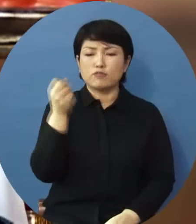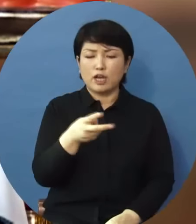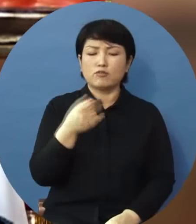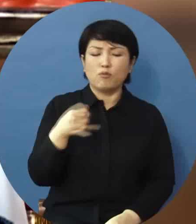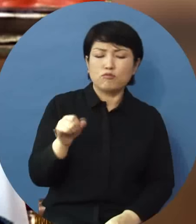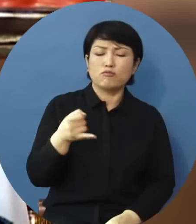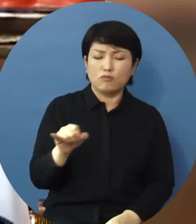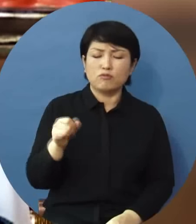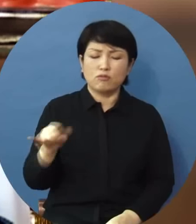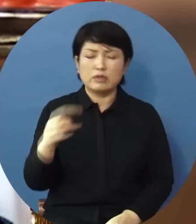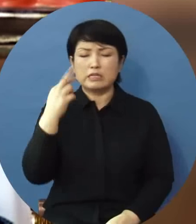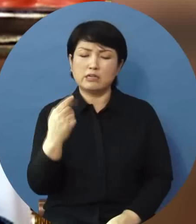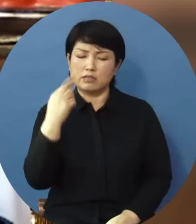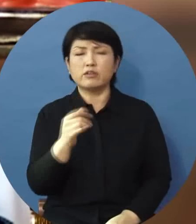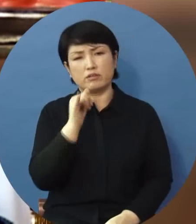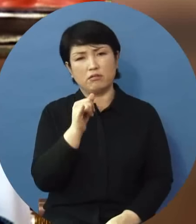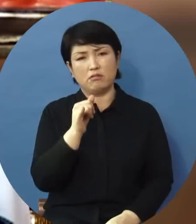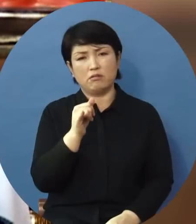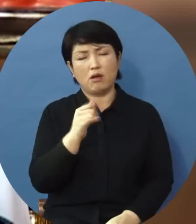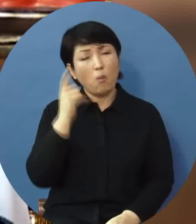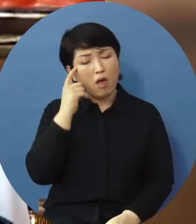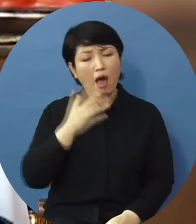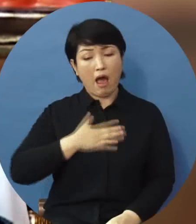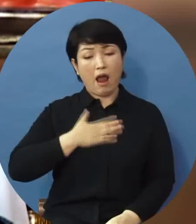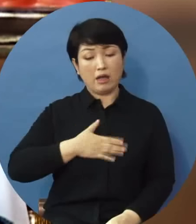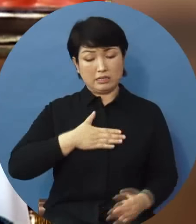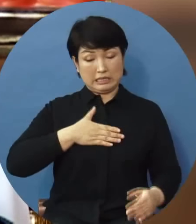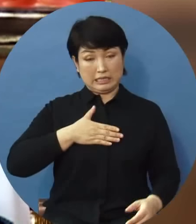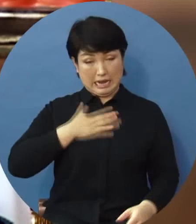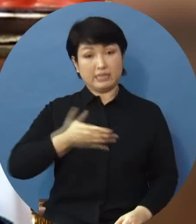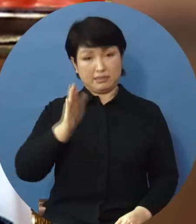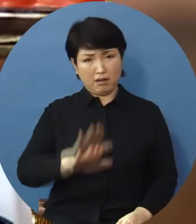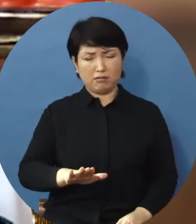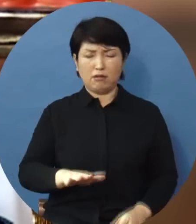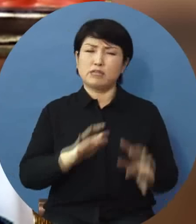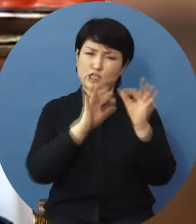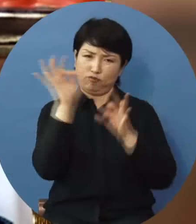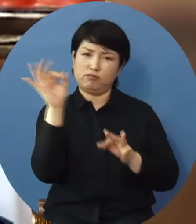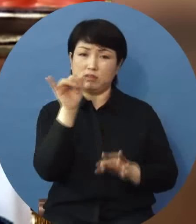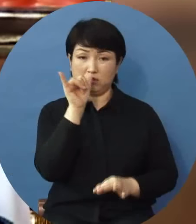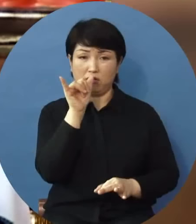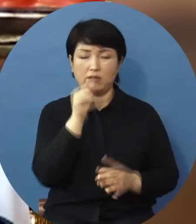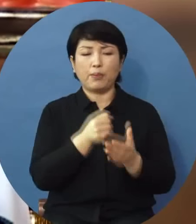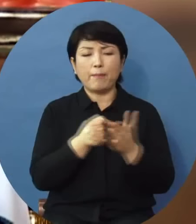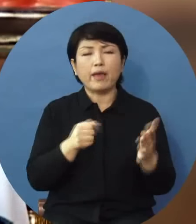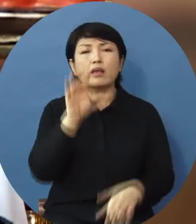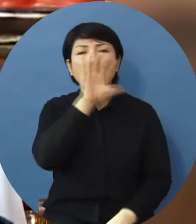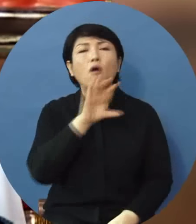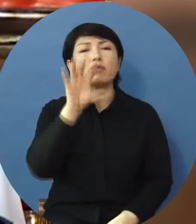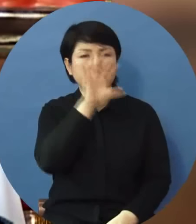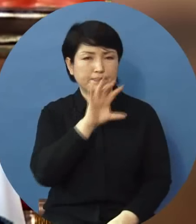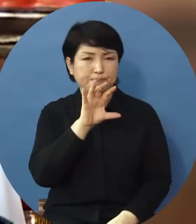자주 오류를 범하게 된다. 알았는데도 그렇게 안 된다 이 말이야. 그래서 거기에는